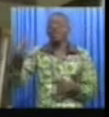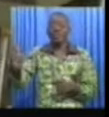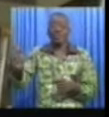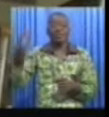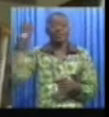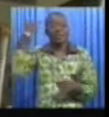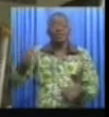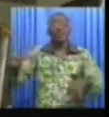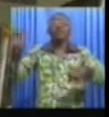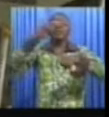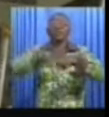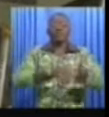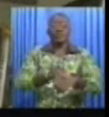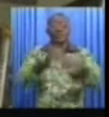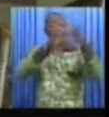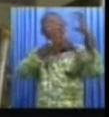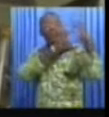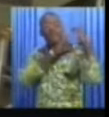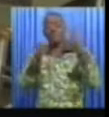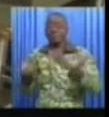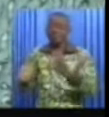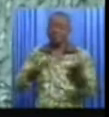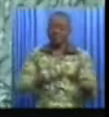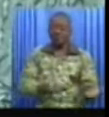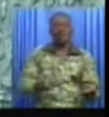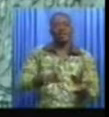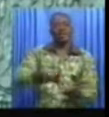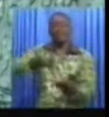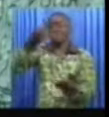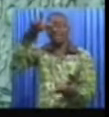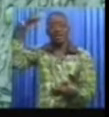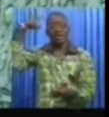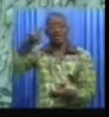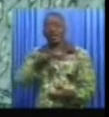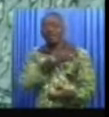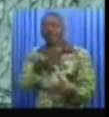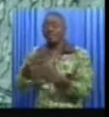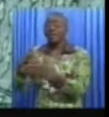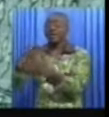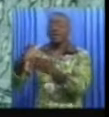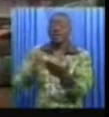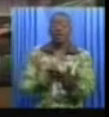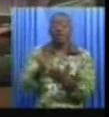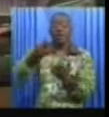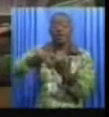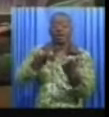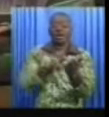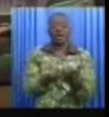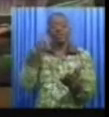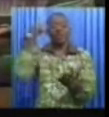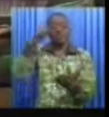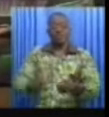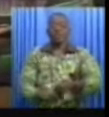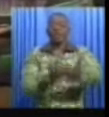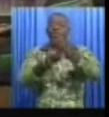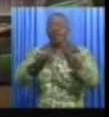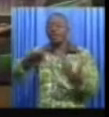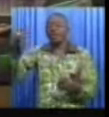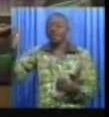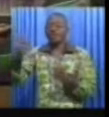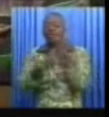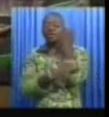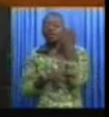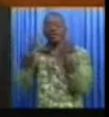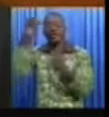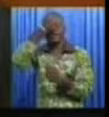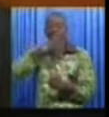Elle impose ainsi une charge de mortalité élevée et disproportionnée par rapport à celle que doivent supporter les autres régions de l'Afrique.